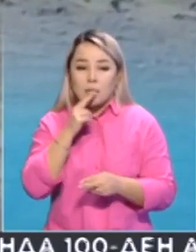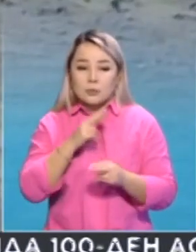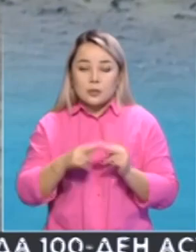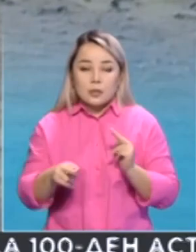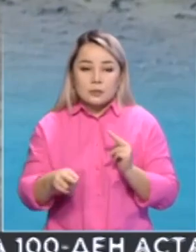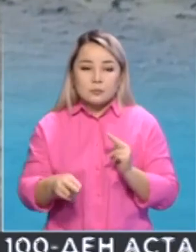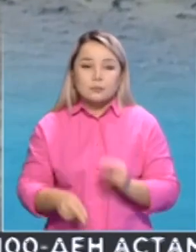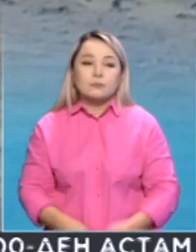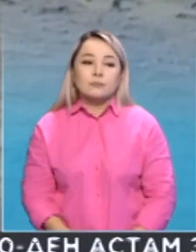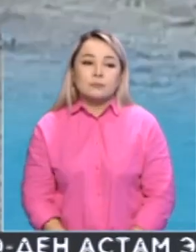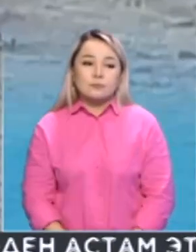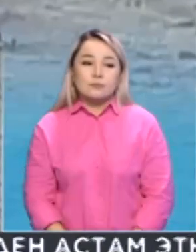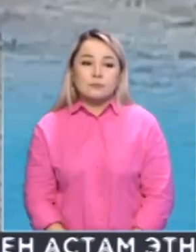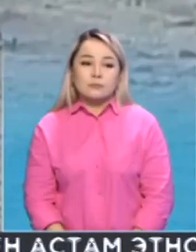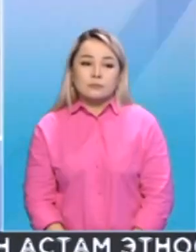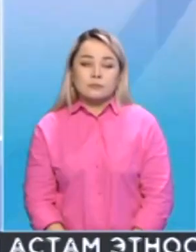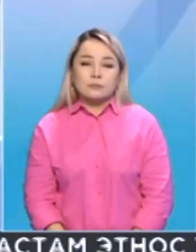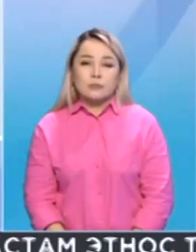айырылған.